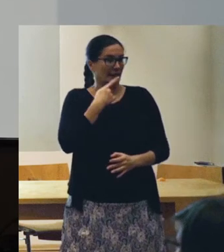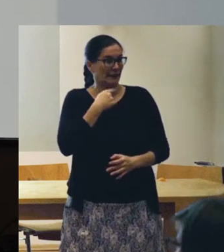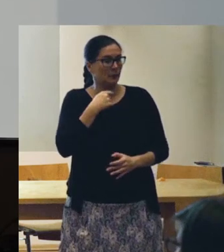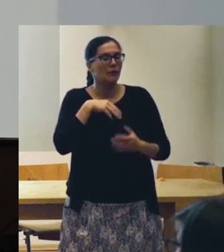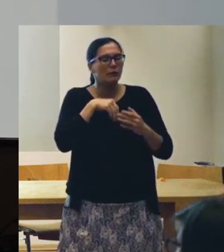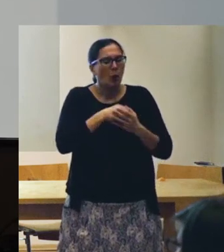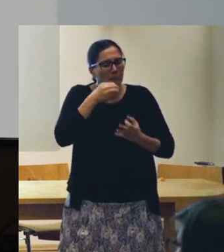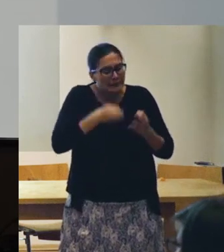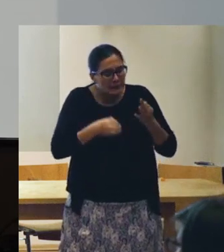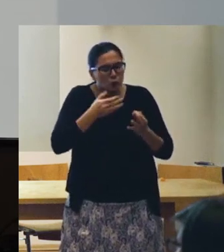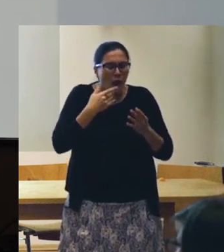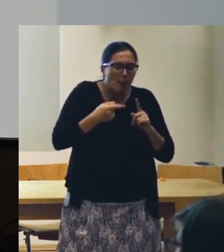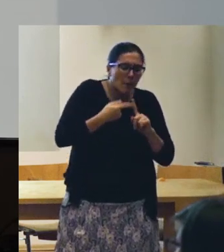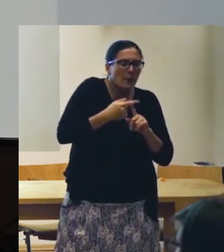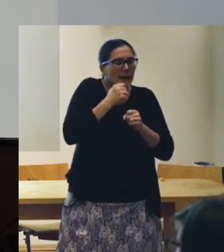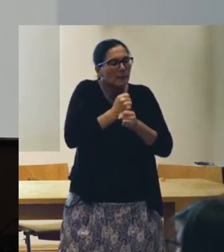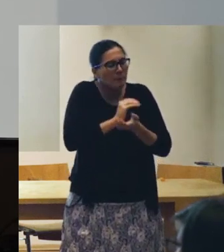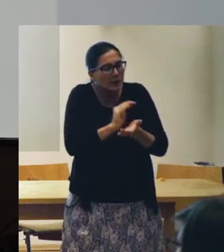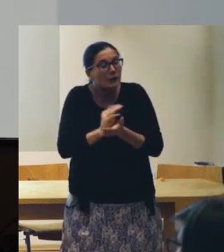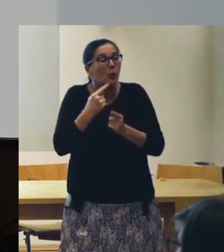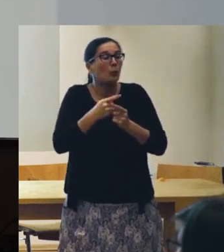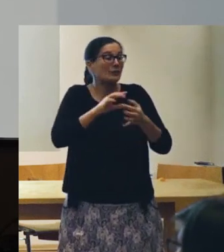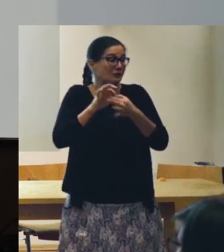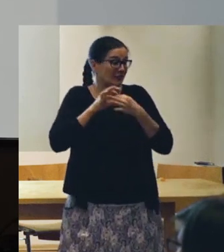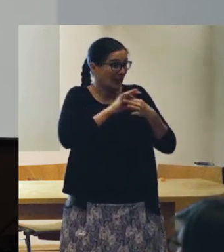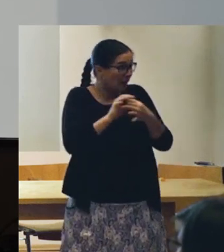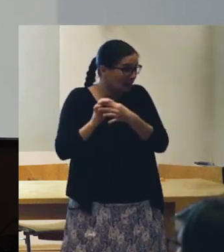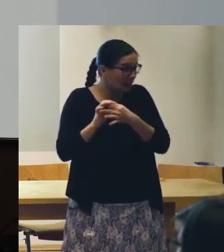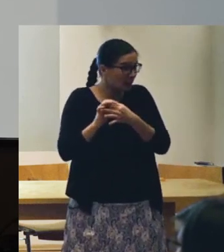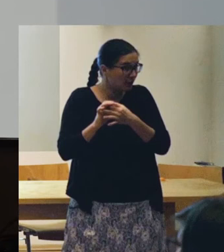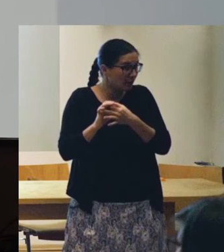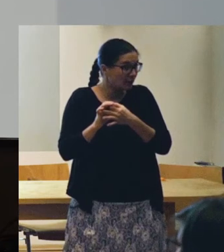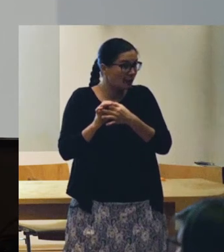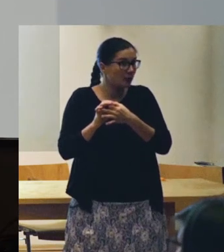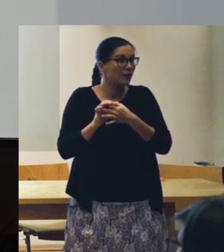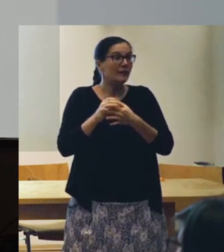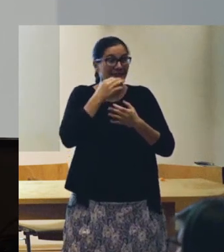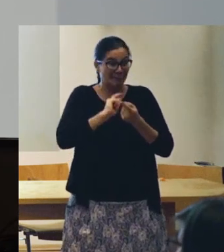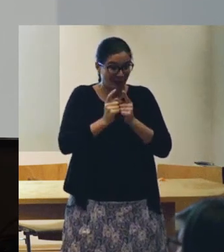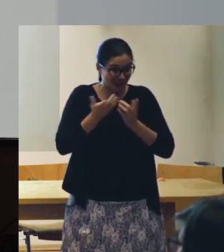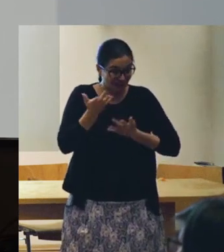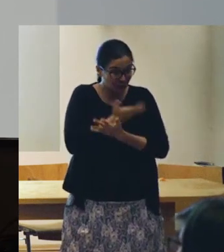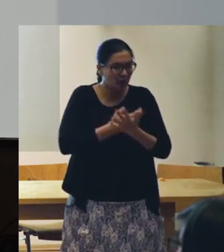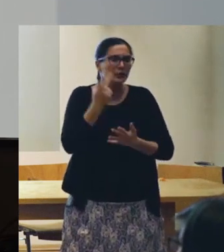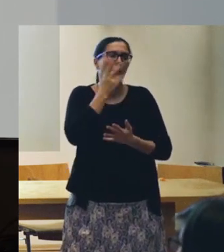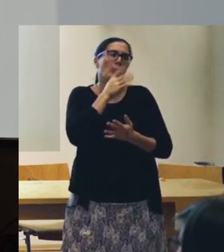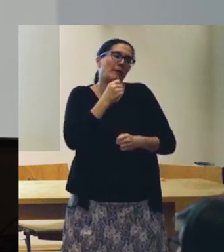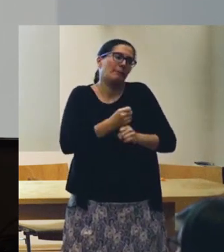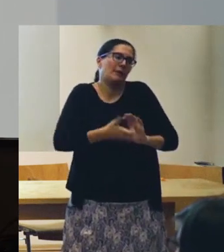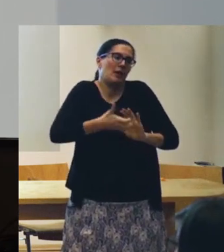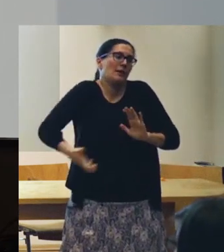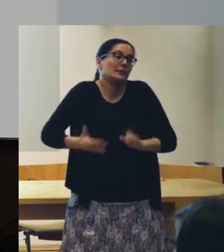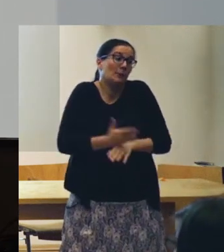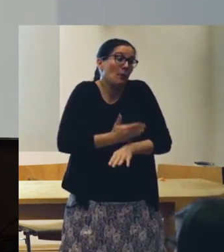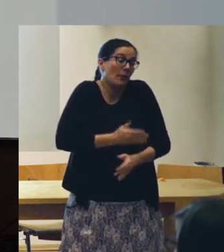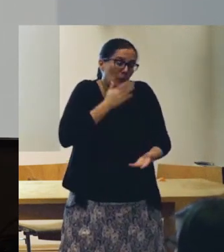té instituce, tak nutně to zpomalí chod té instituce. Takže vyšel takový